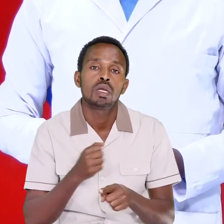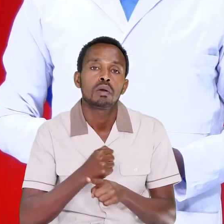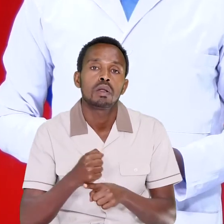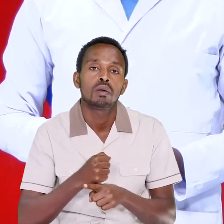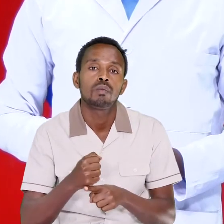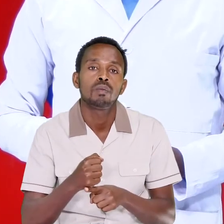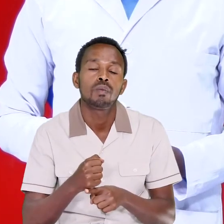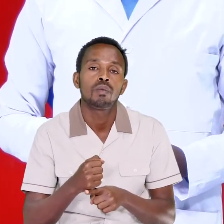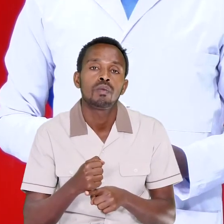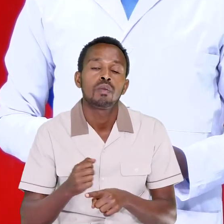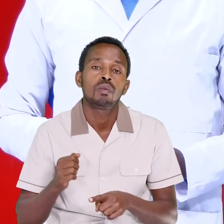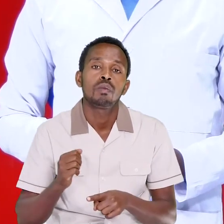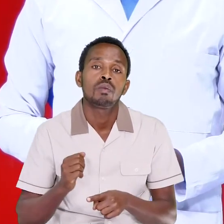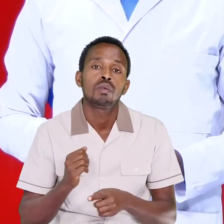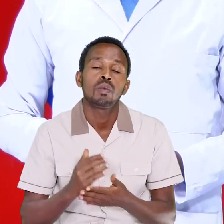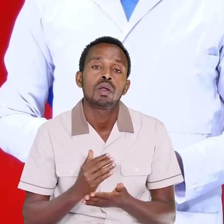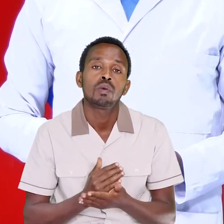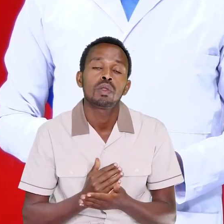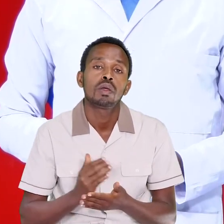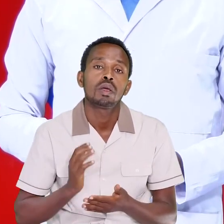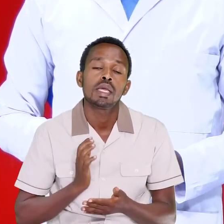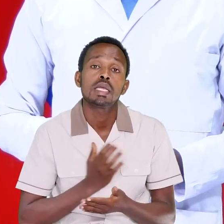shaakalaa. Barnoota keenya ittaanutti